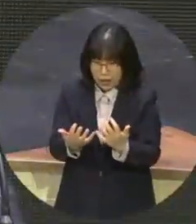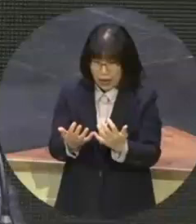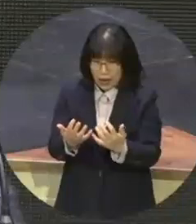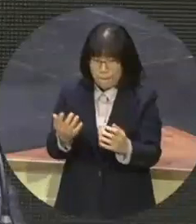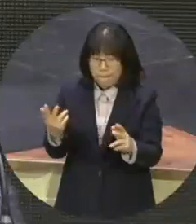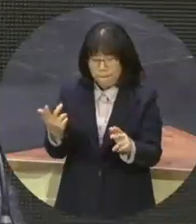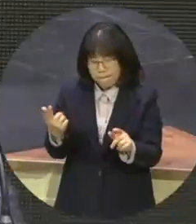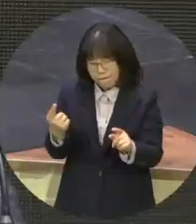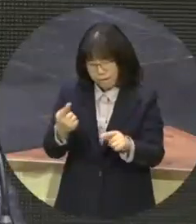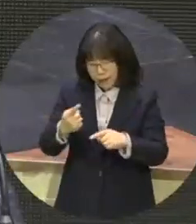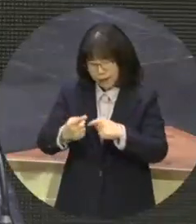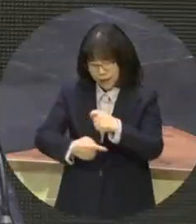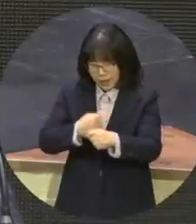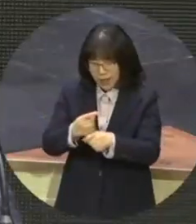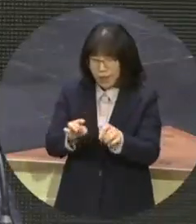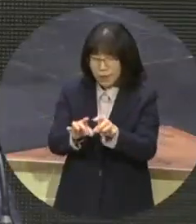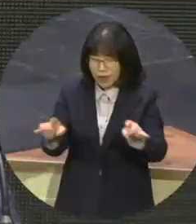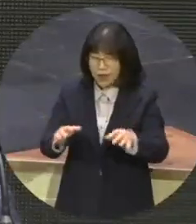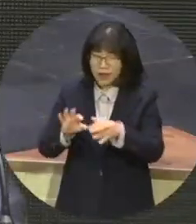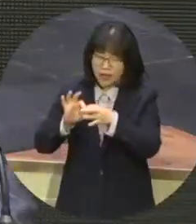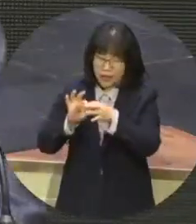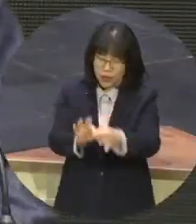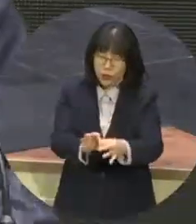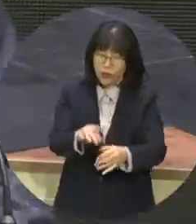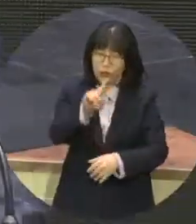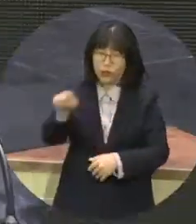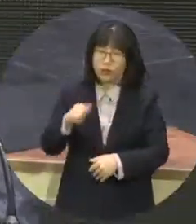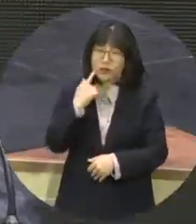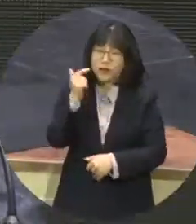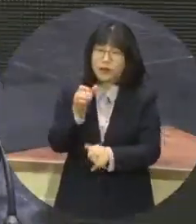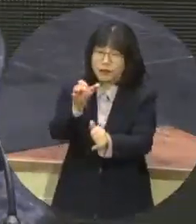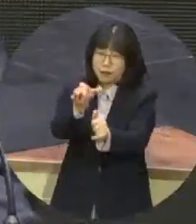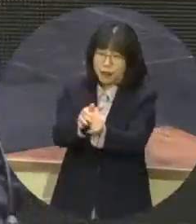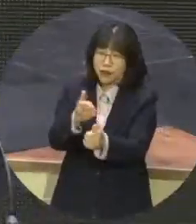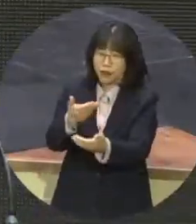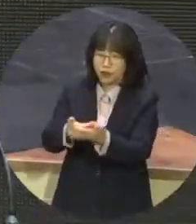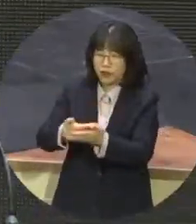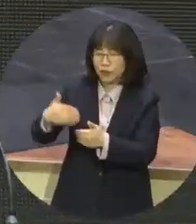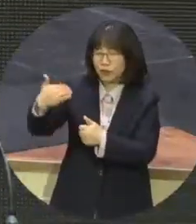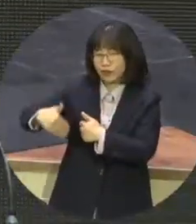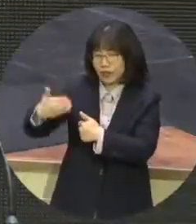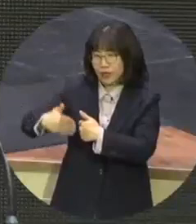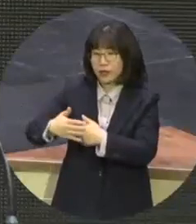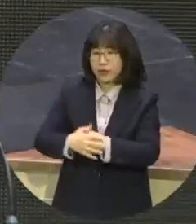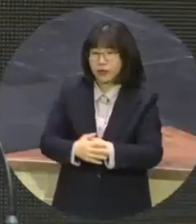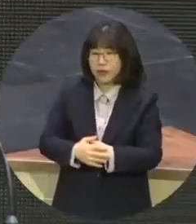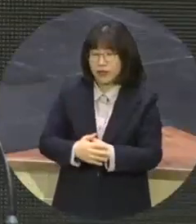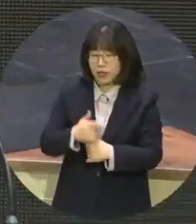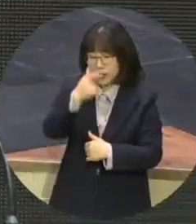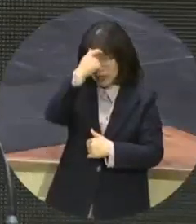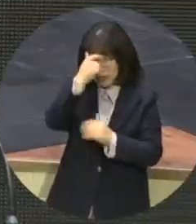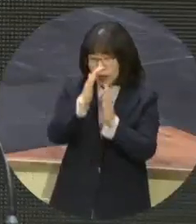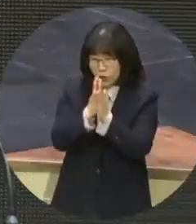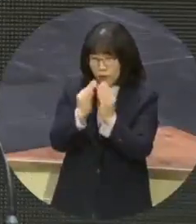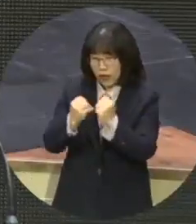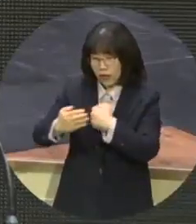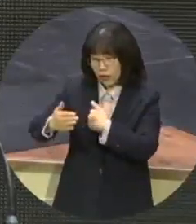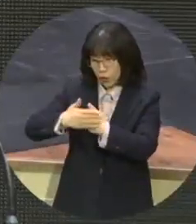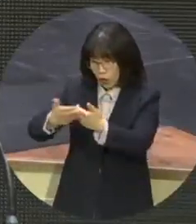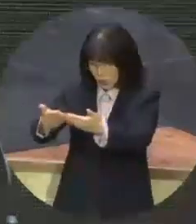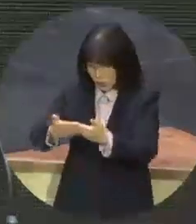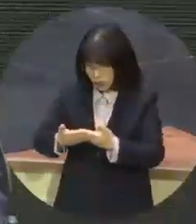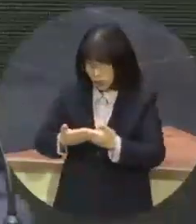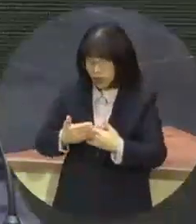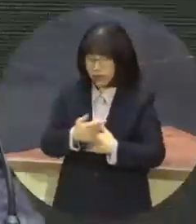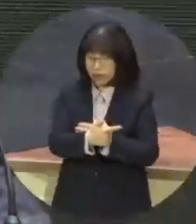세미나를 해달라고 그렇게 부탁을 했습니다. 저도 여러분의 기도 배경 속에서 그렇게 힘있게